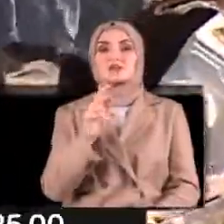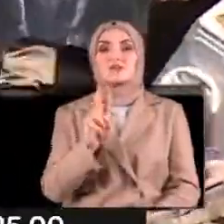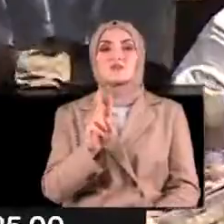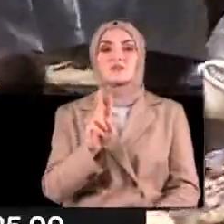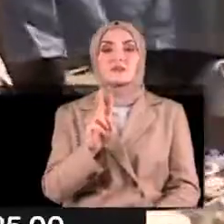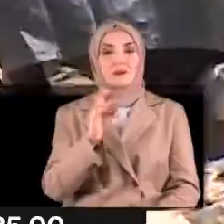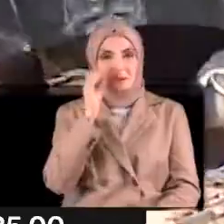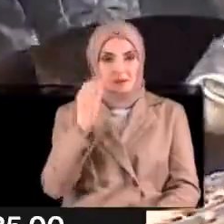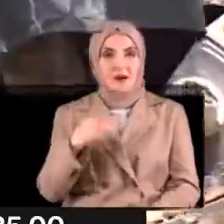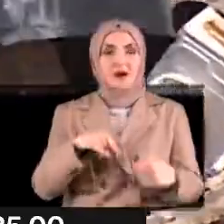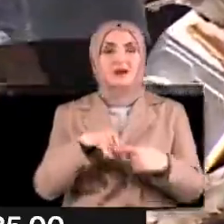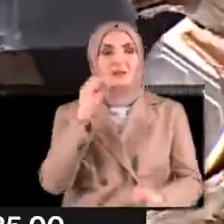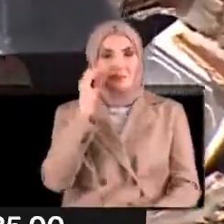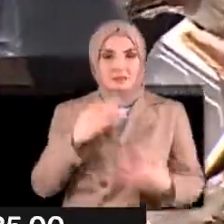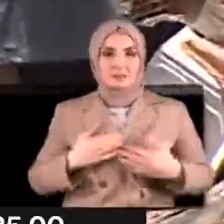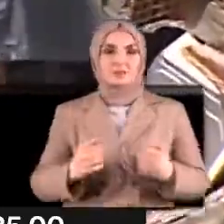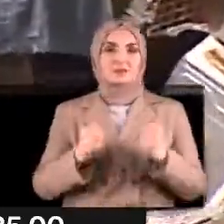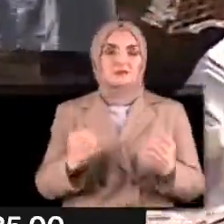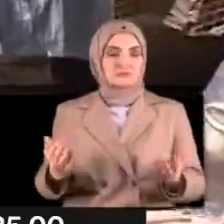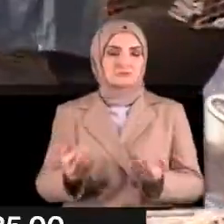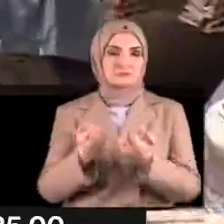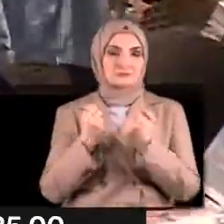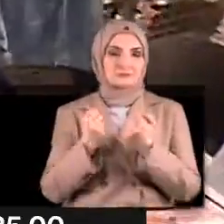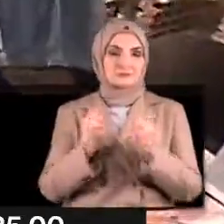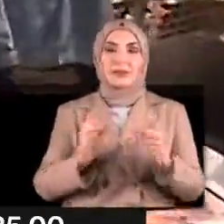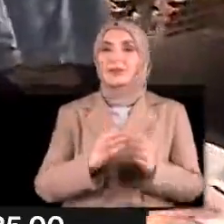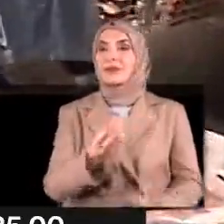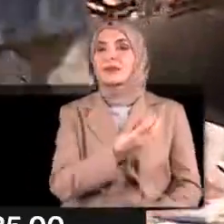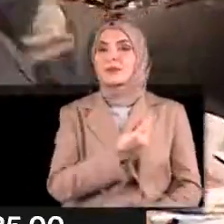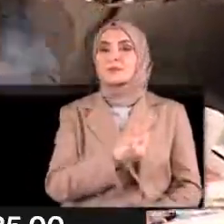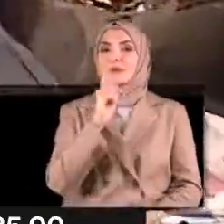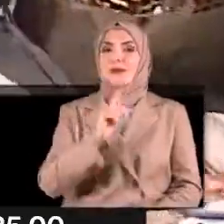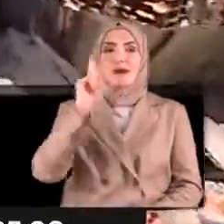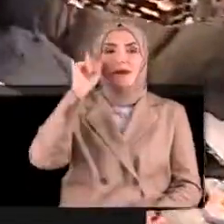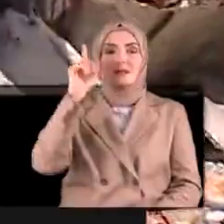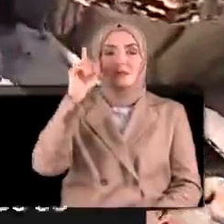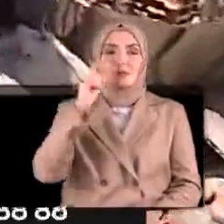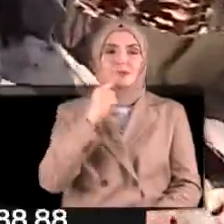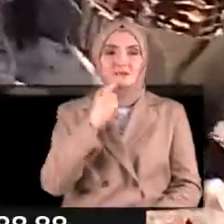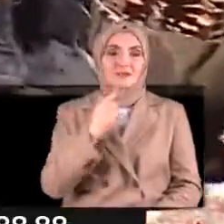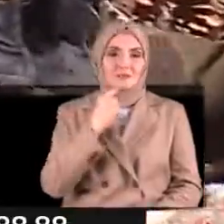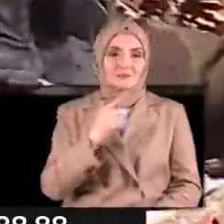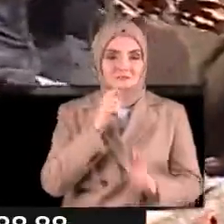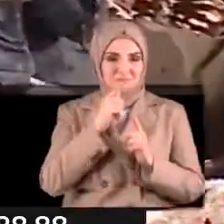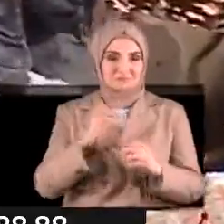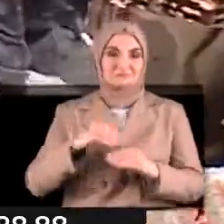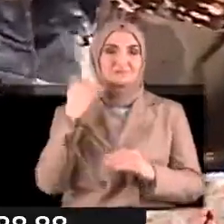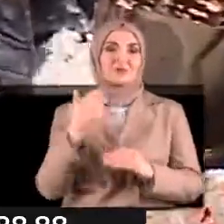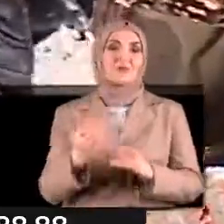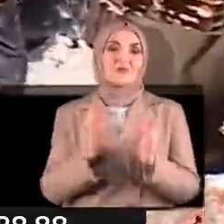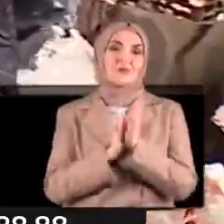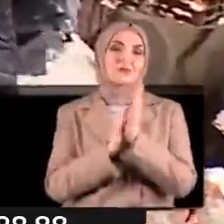Halit Çetin sağ olarak çıkartılıyor ve ekipler önce tekbir sesleri yükseldi. Ardından alkış sesleri yükseldi ve